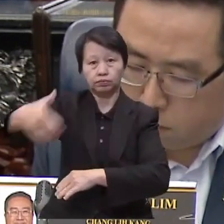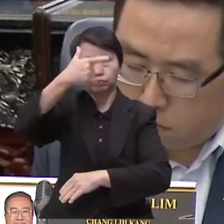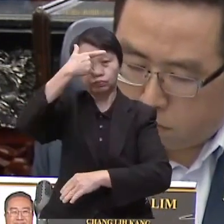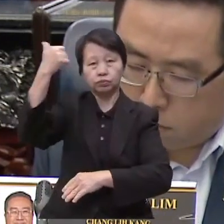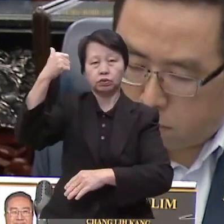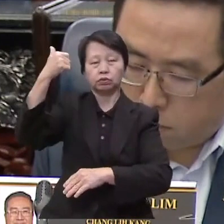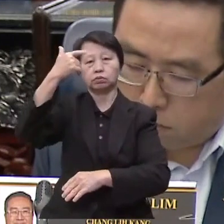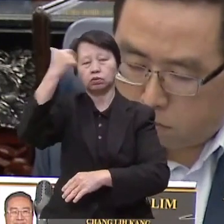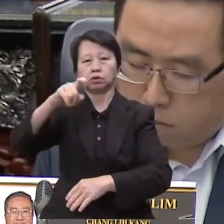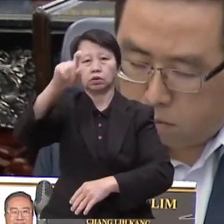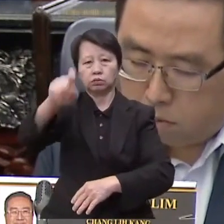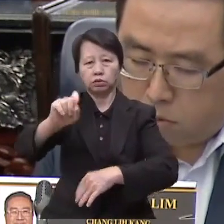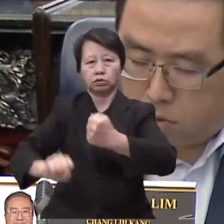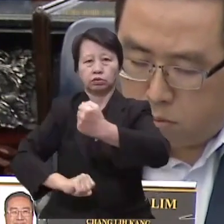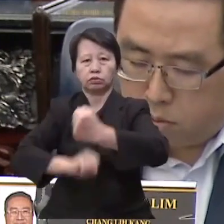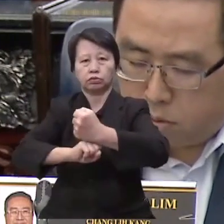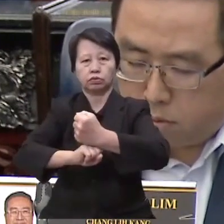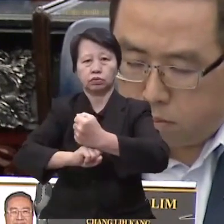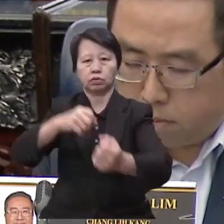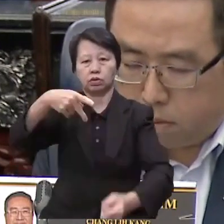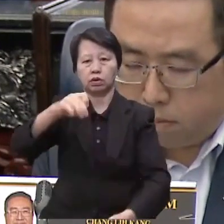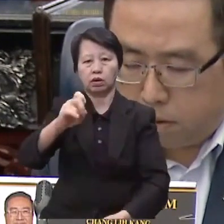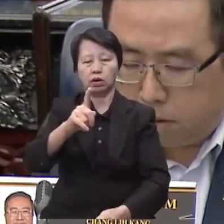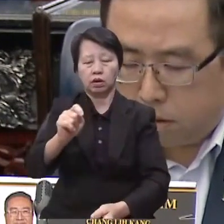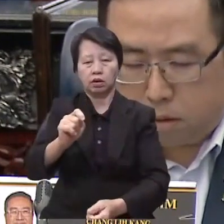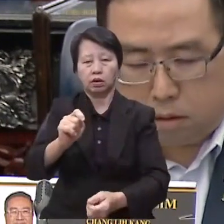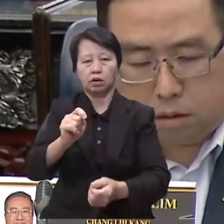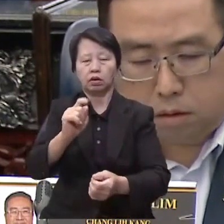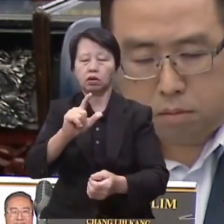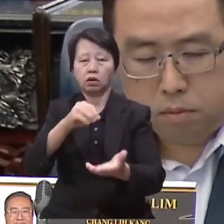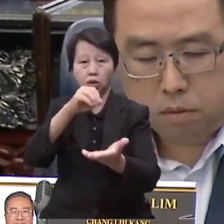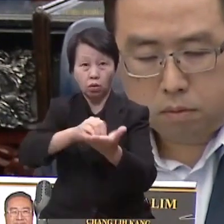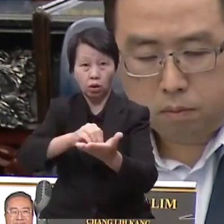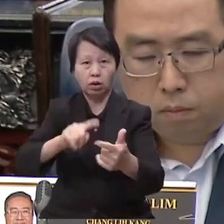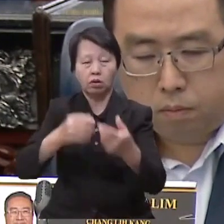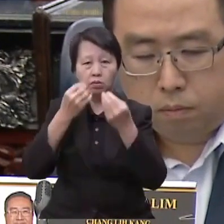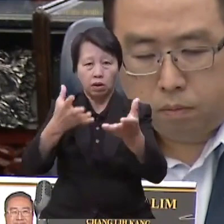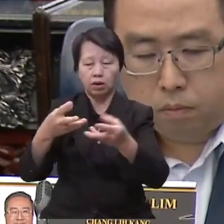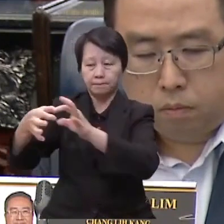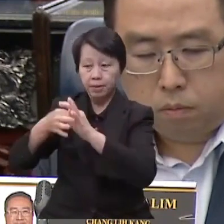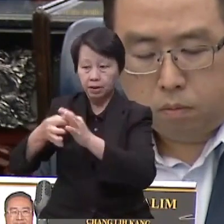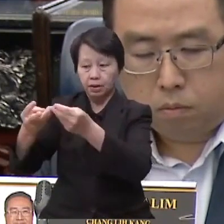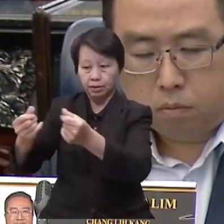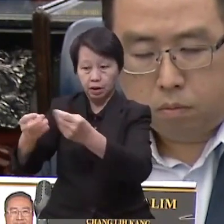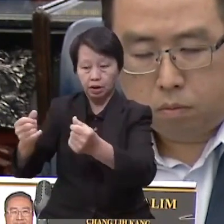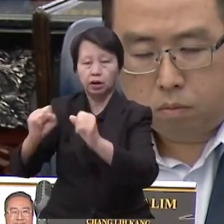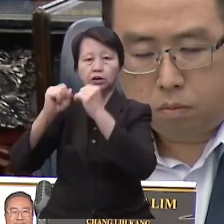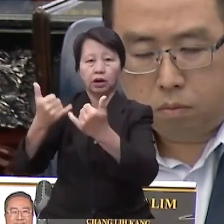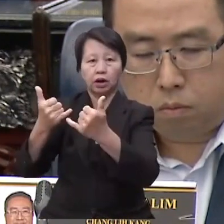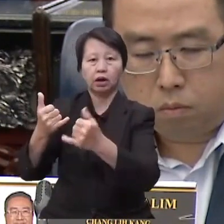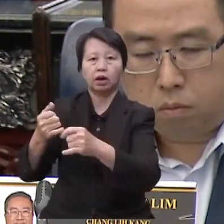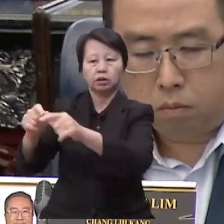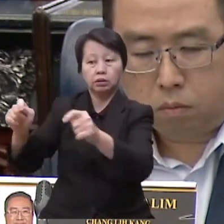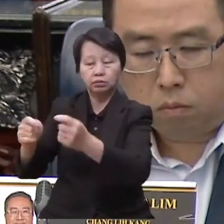ia perlu disokong oleh peta lokasi koordinat maklumat pemilik tanah dan Syarikat yang beroperasi di lokasi